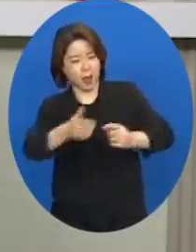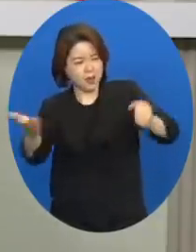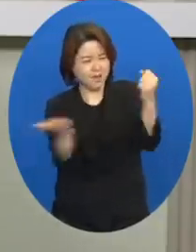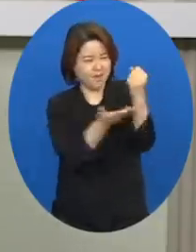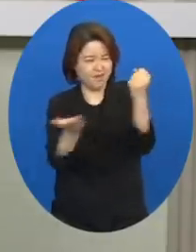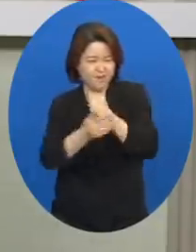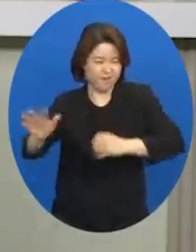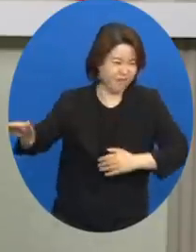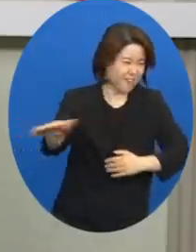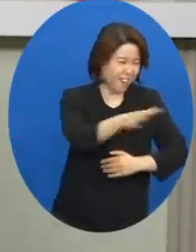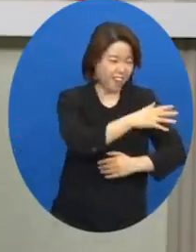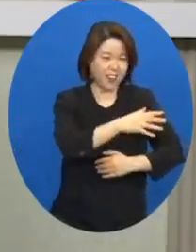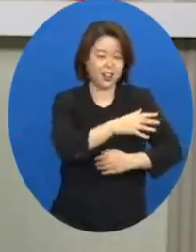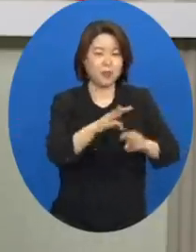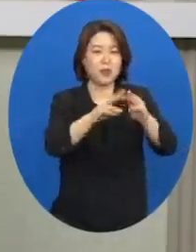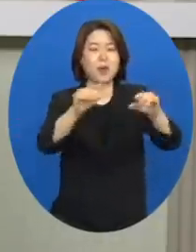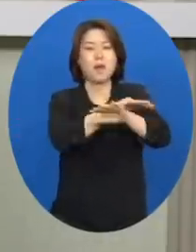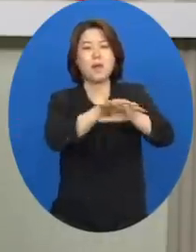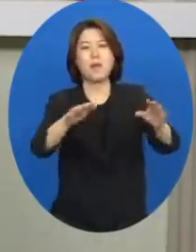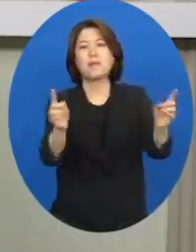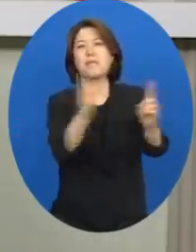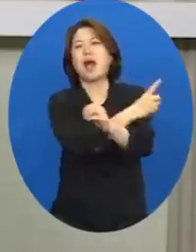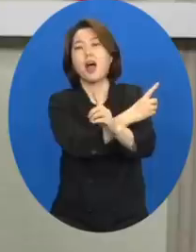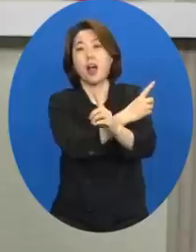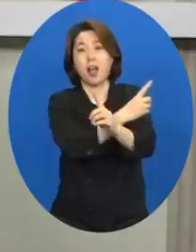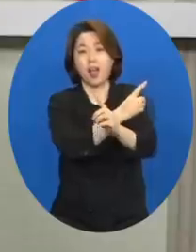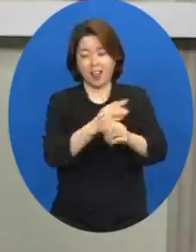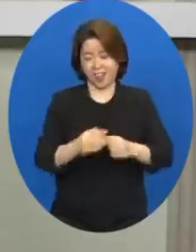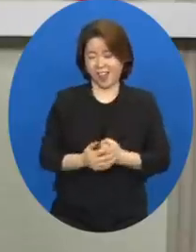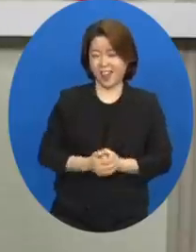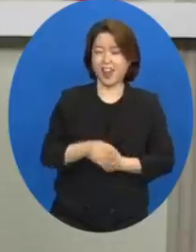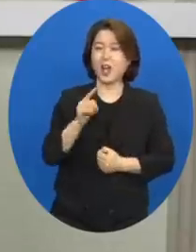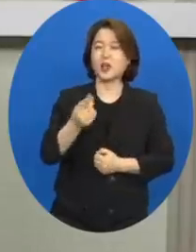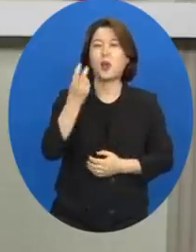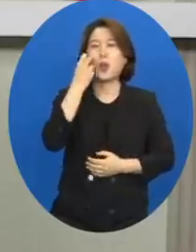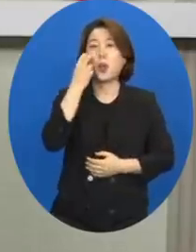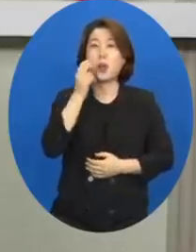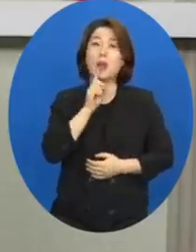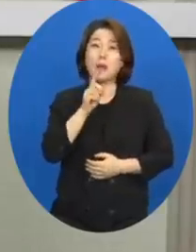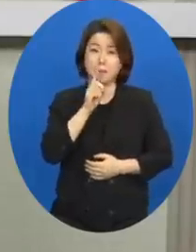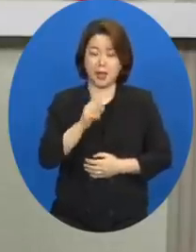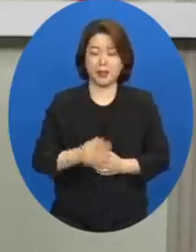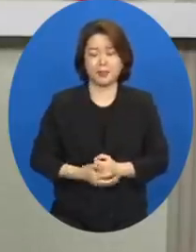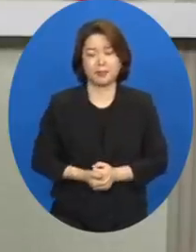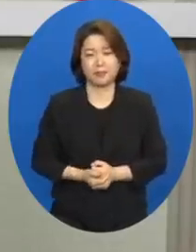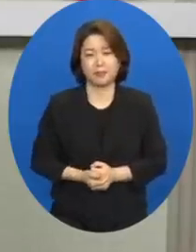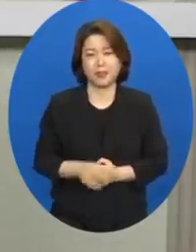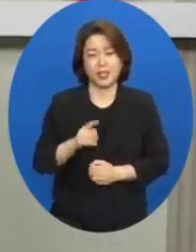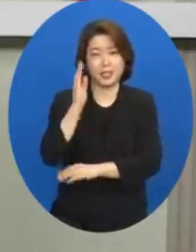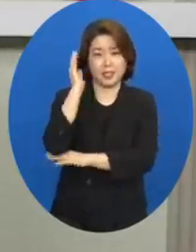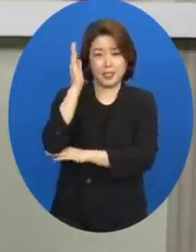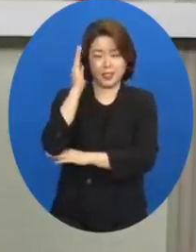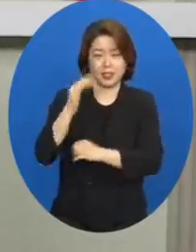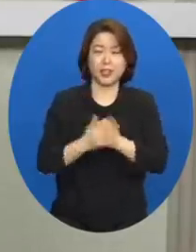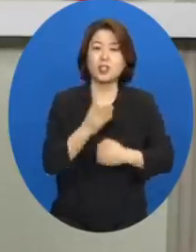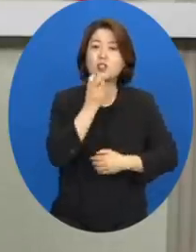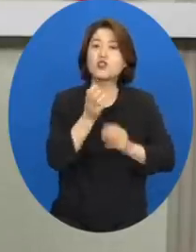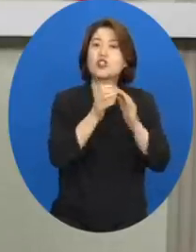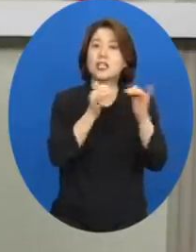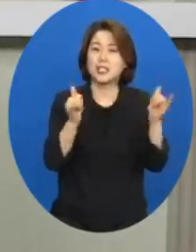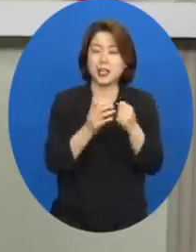바람에 사막이 되어 버렸죠 그랬다는 이야기입니다 이야기는 유대인들이